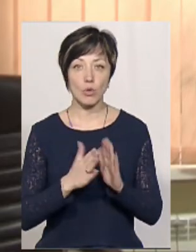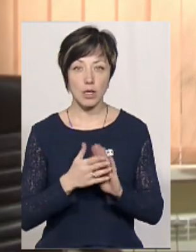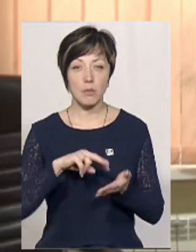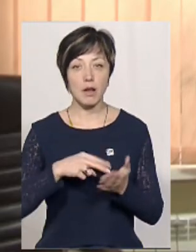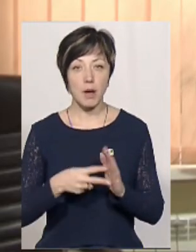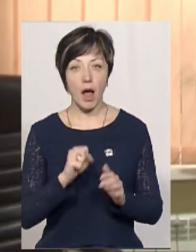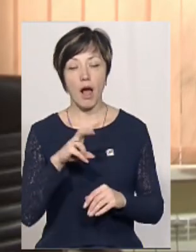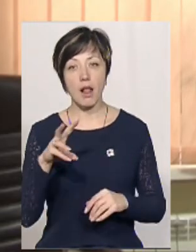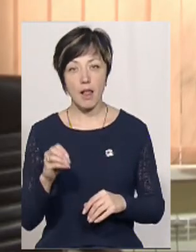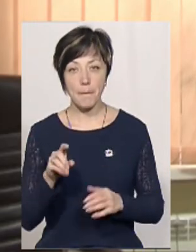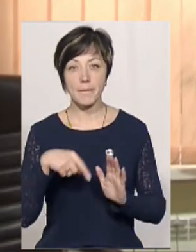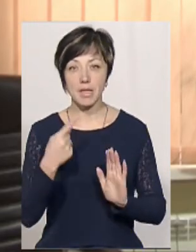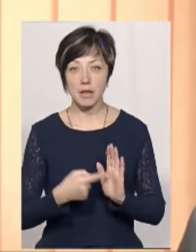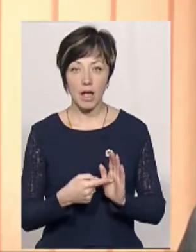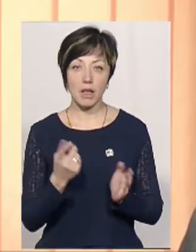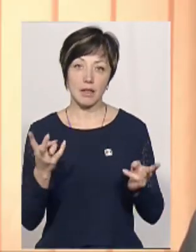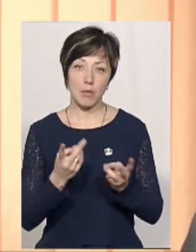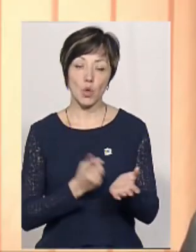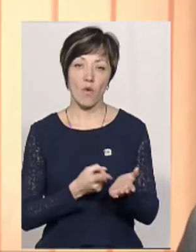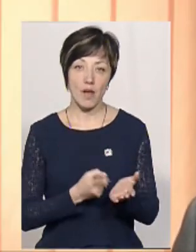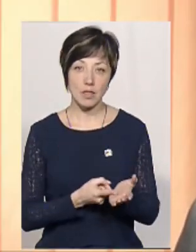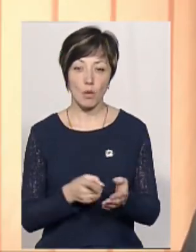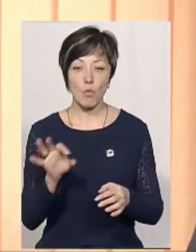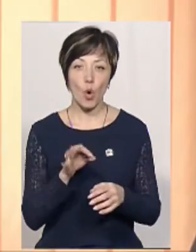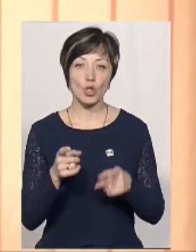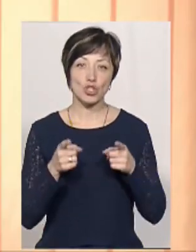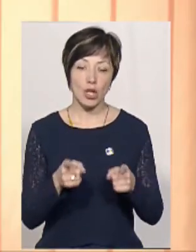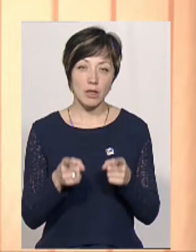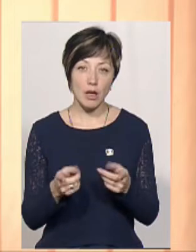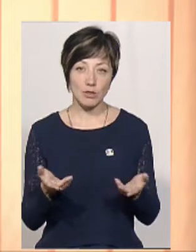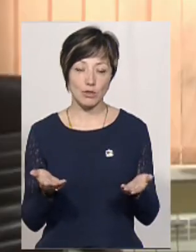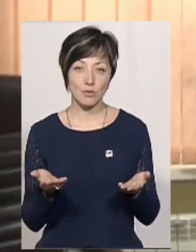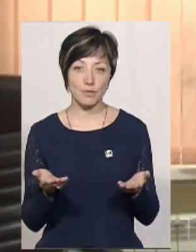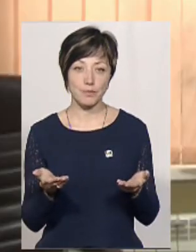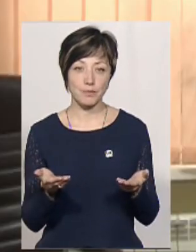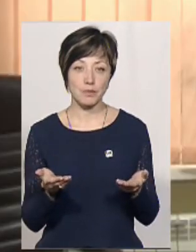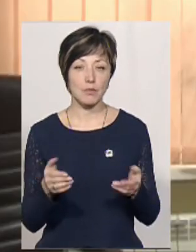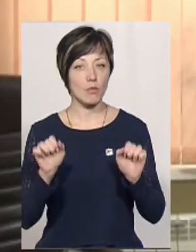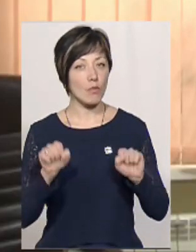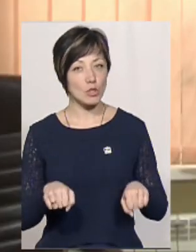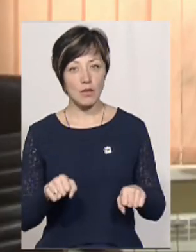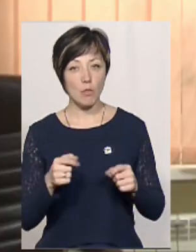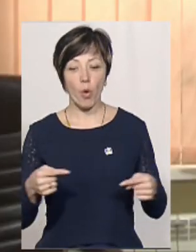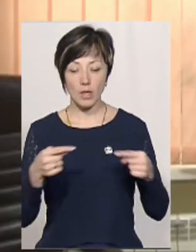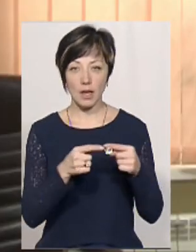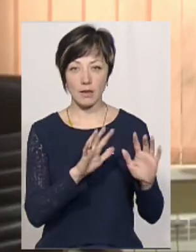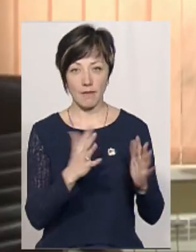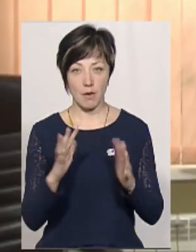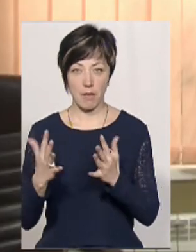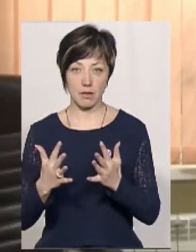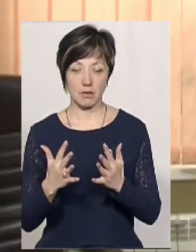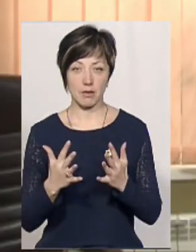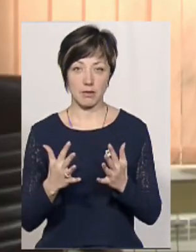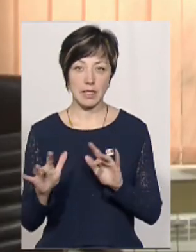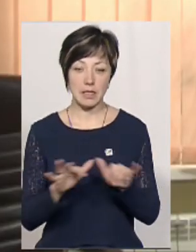передбачена, але знову ж таки стоїть питання доказовості. А щодо шантажу, в даному випадку говорити це можливо лише по конкретних вже